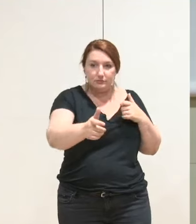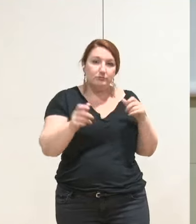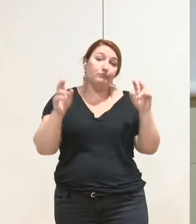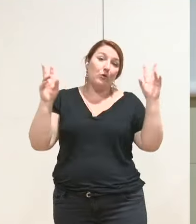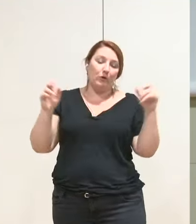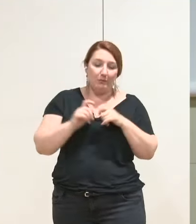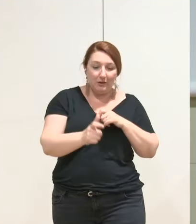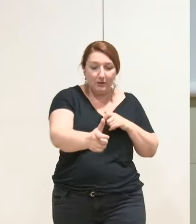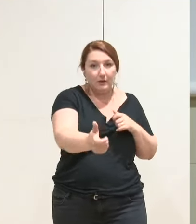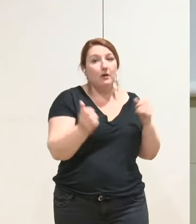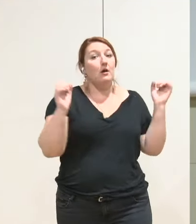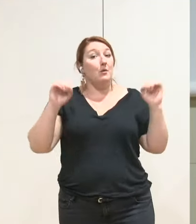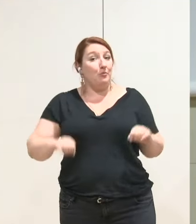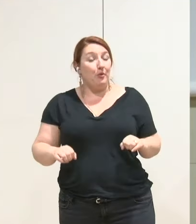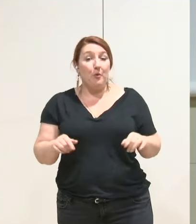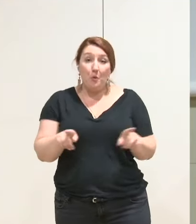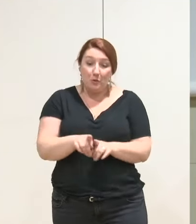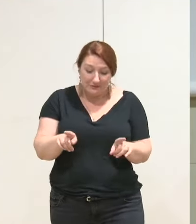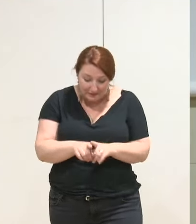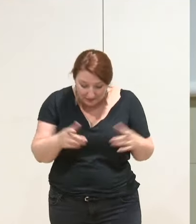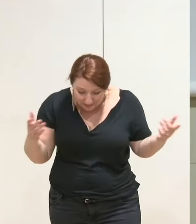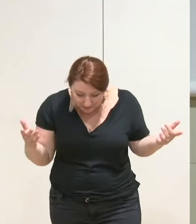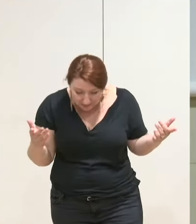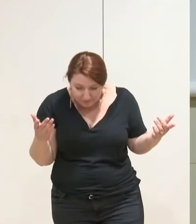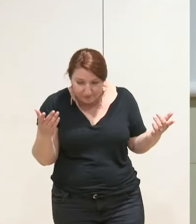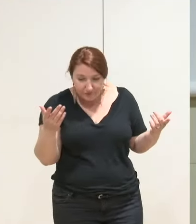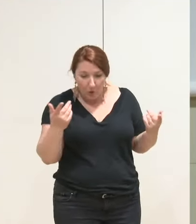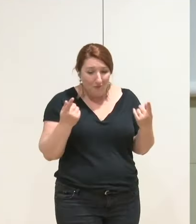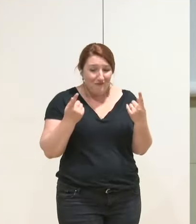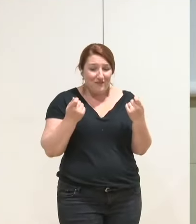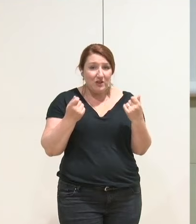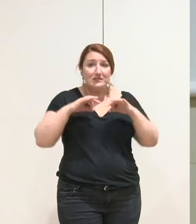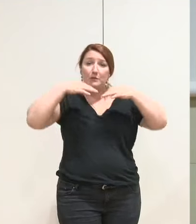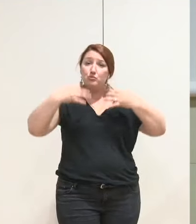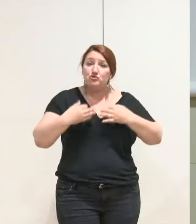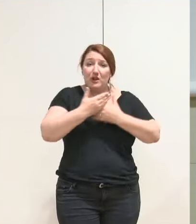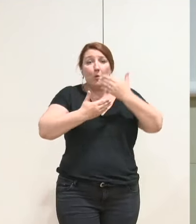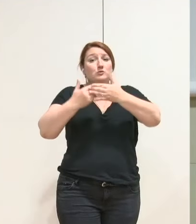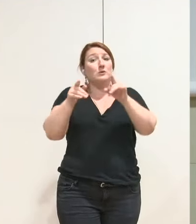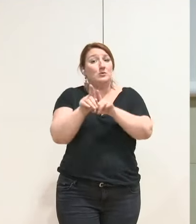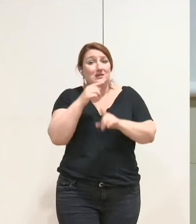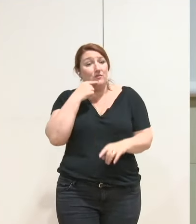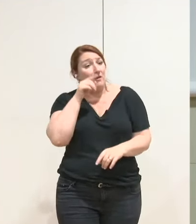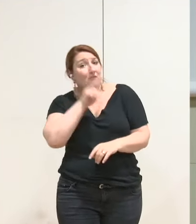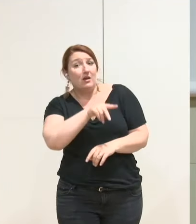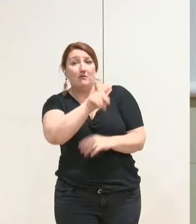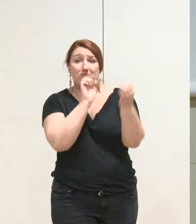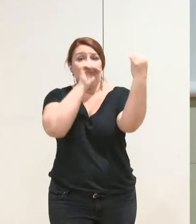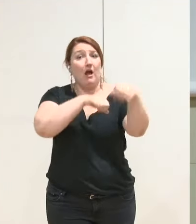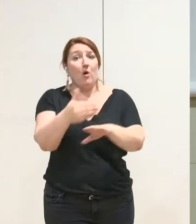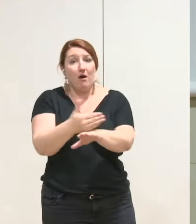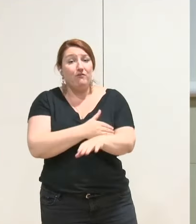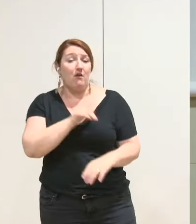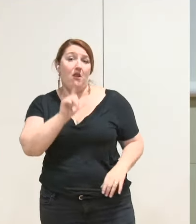dire de pouvoir construire aussi le reste des aspects financiers donc encore une fois cette affaire là c'est fait avec leur accord et